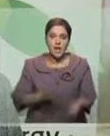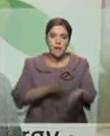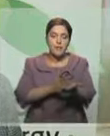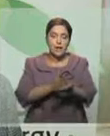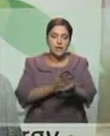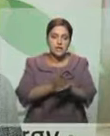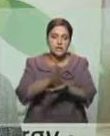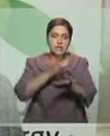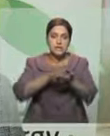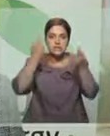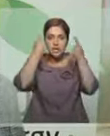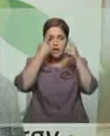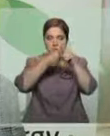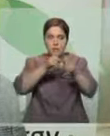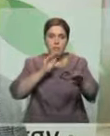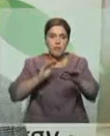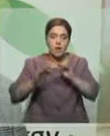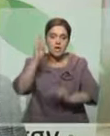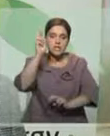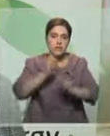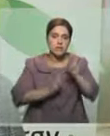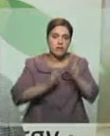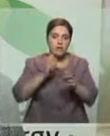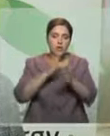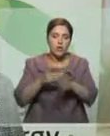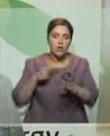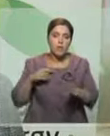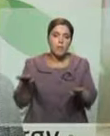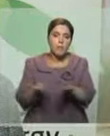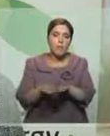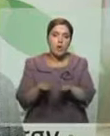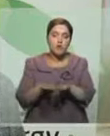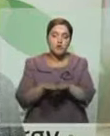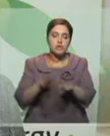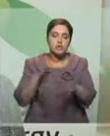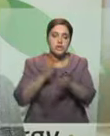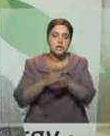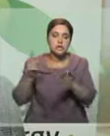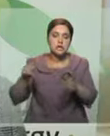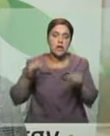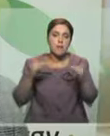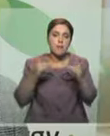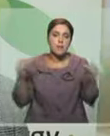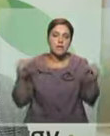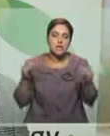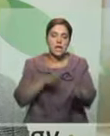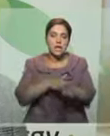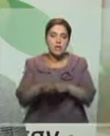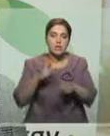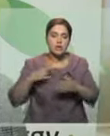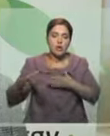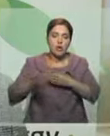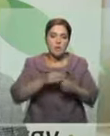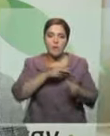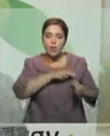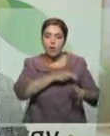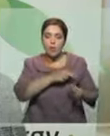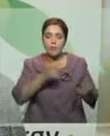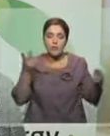важной для обеспечения устойчивого развития. У Казахстана и ЮАР схожие позиции по ее реализации. Нашим странам необходимо работать вместе. Цели